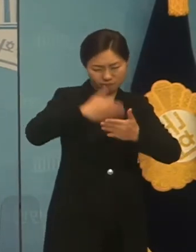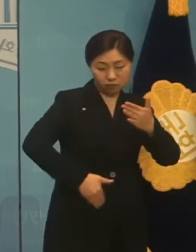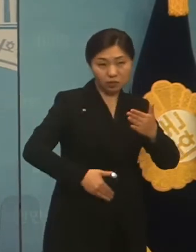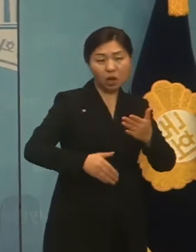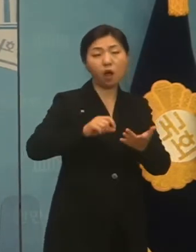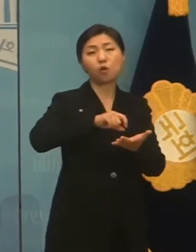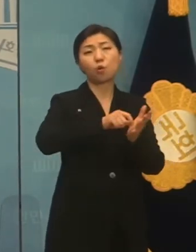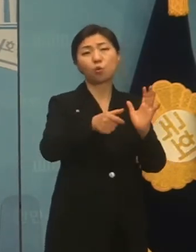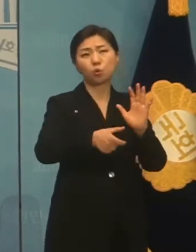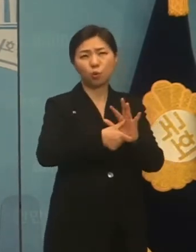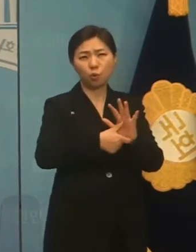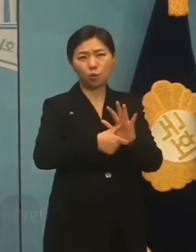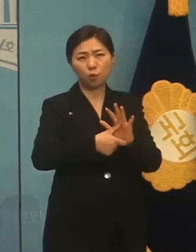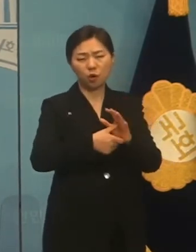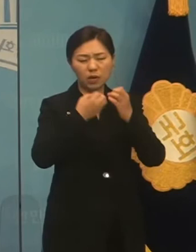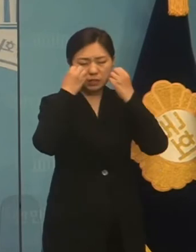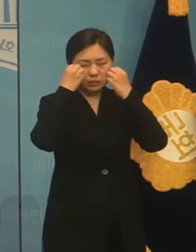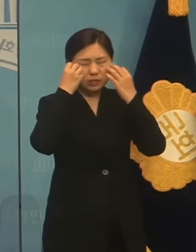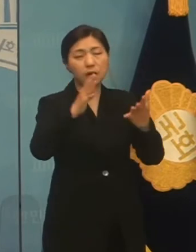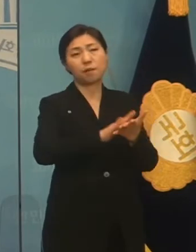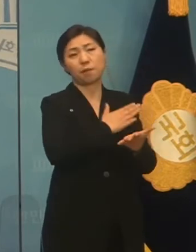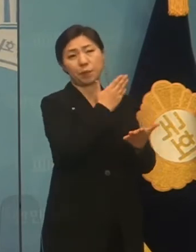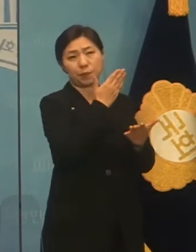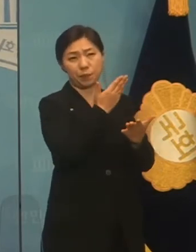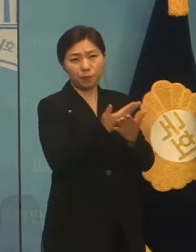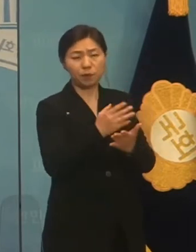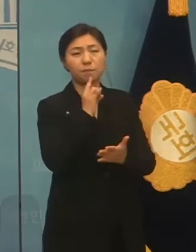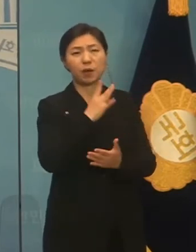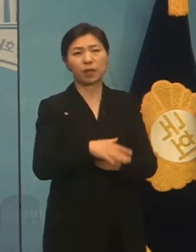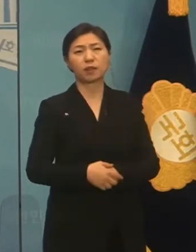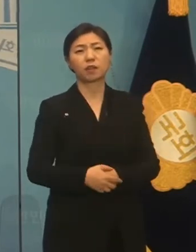힘을 이기는 정당으로 만들 수 있습니다.